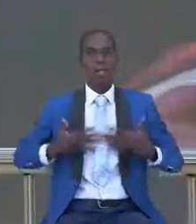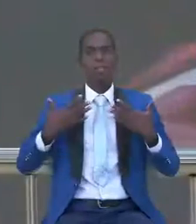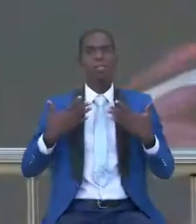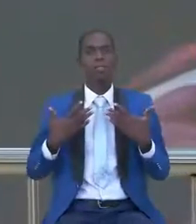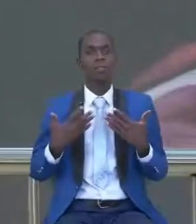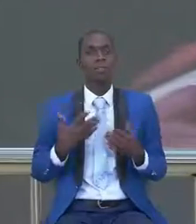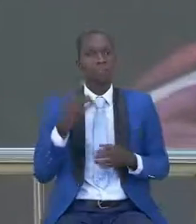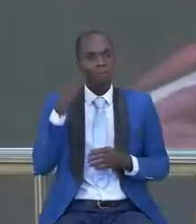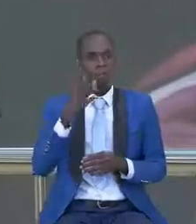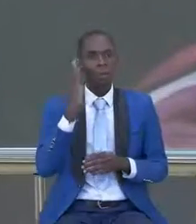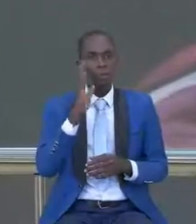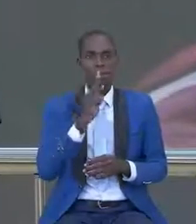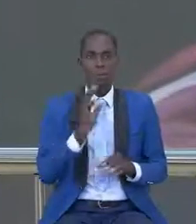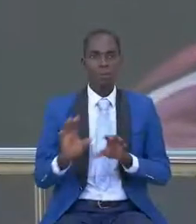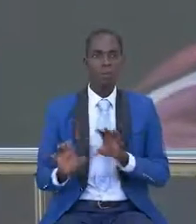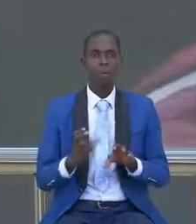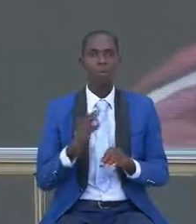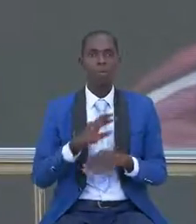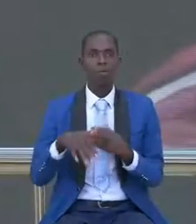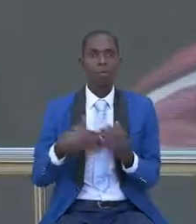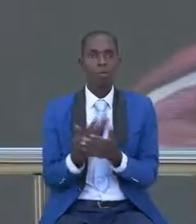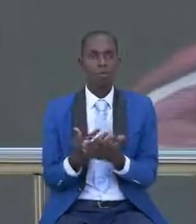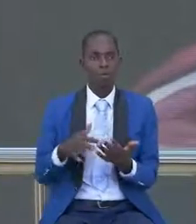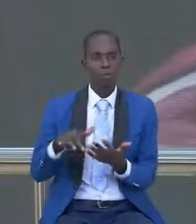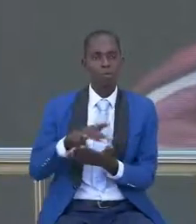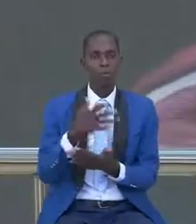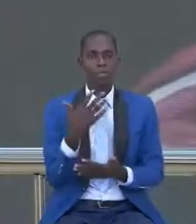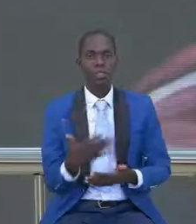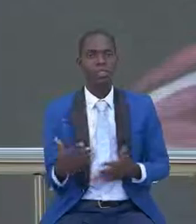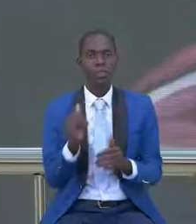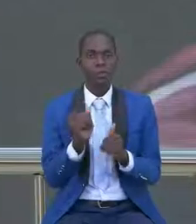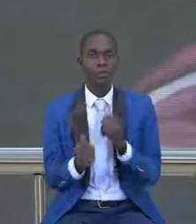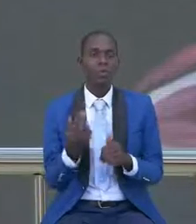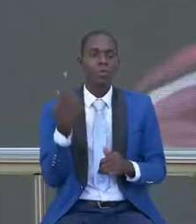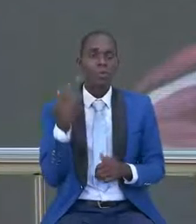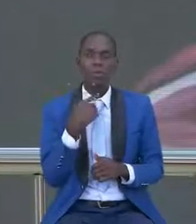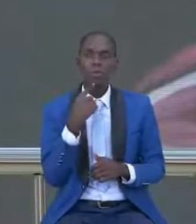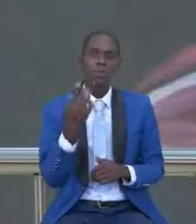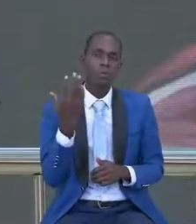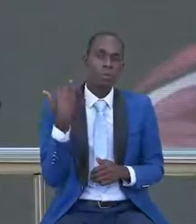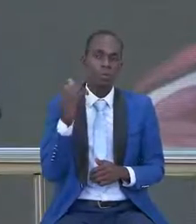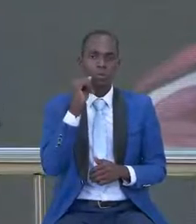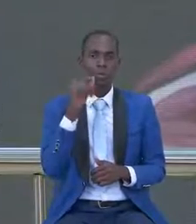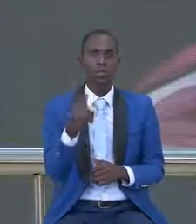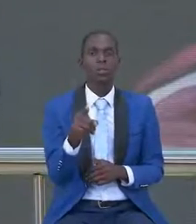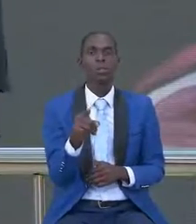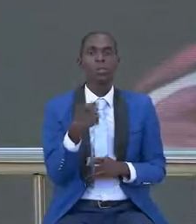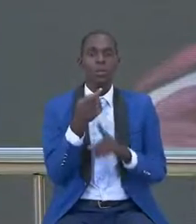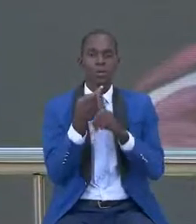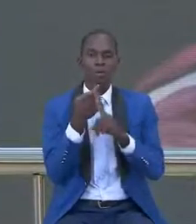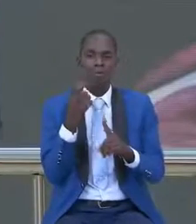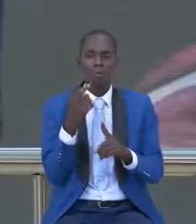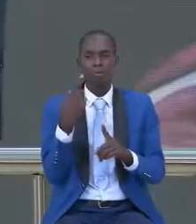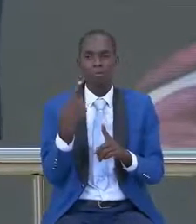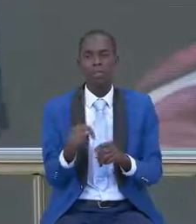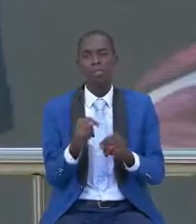Car il y aura l'accomplissement des choses qui lui ont été dites de la part du